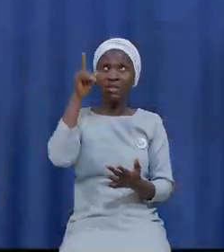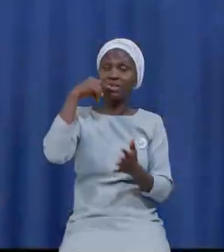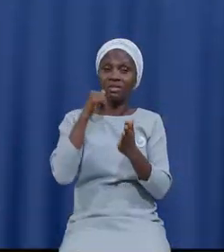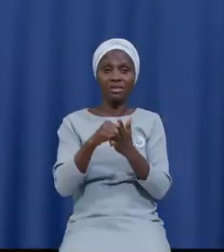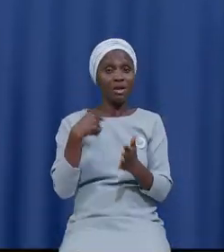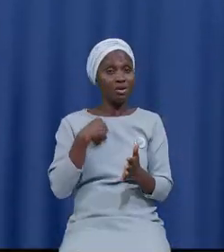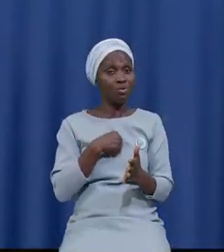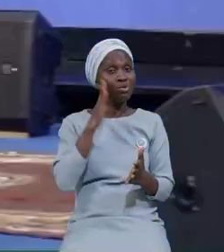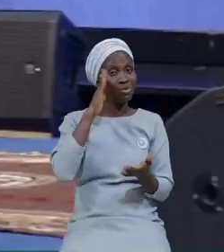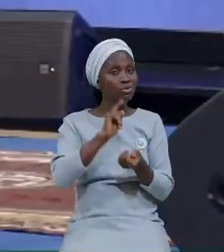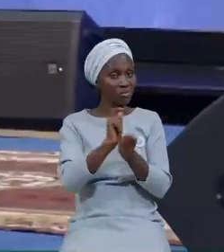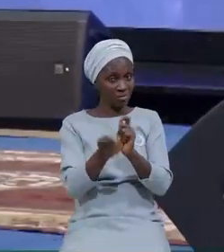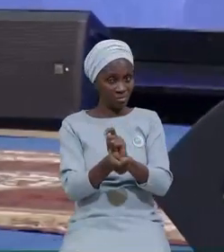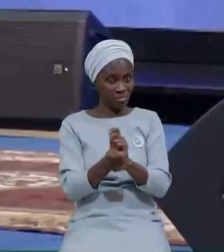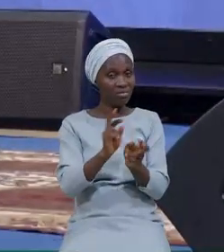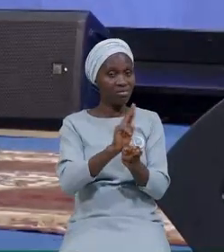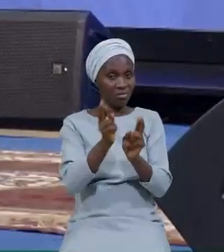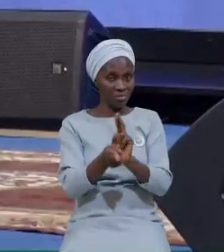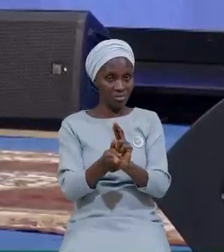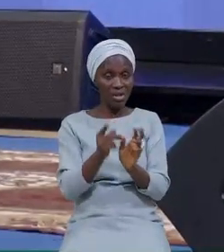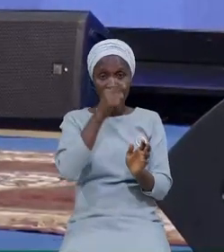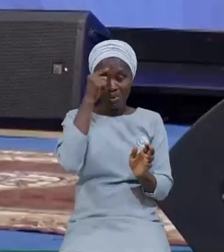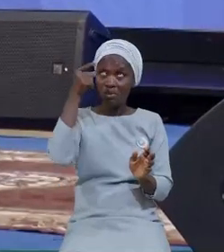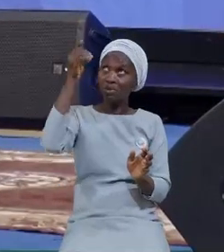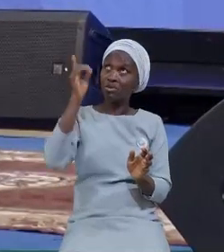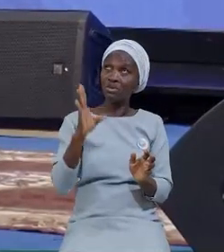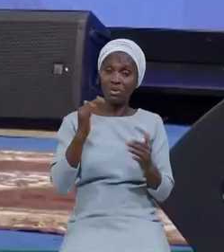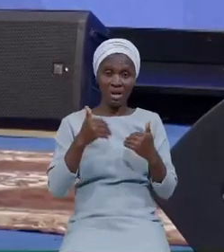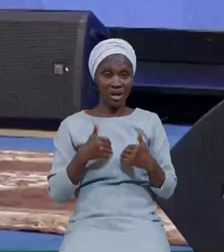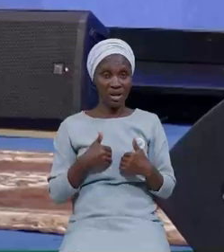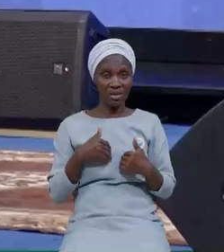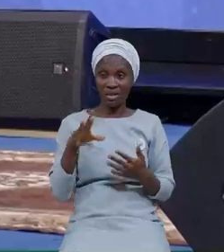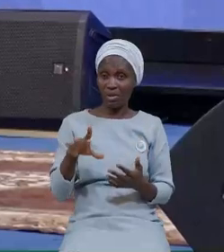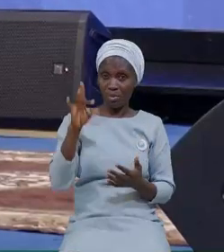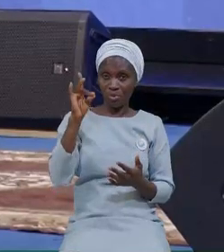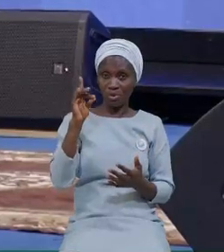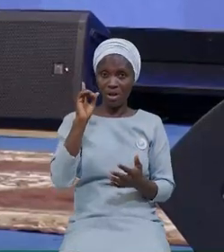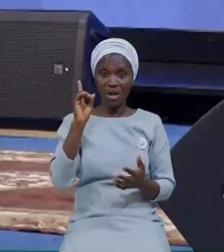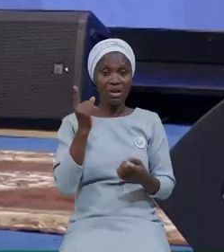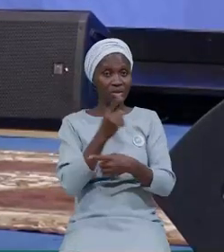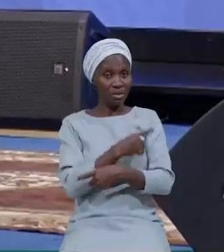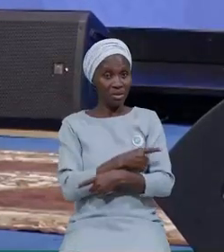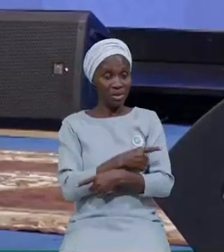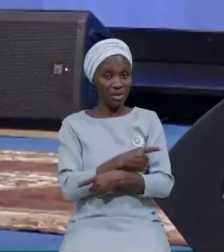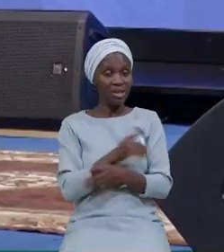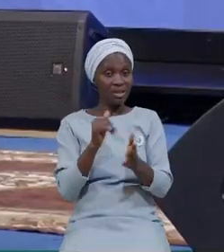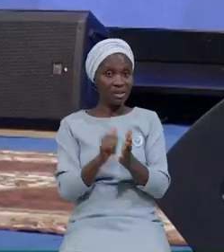devons nous repentir parce que Dieu a fixé un